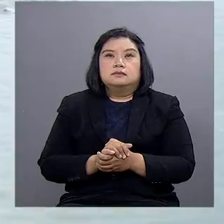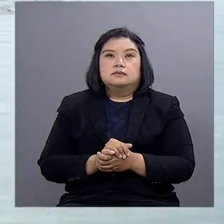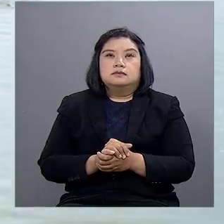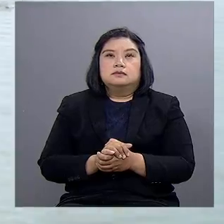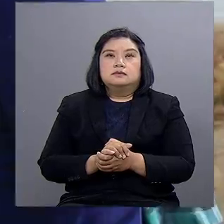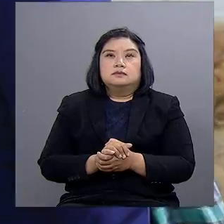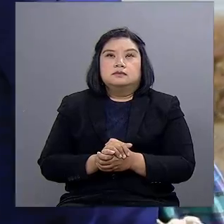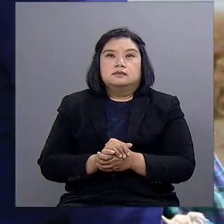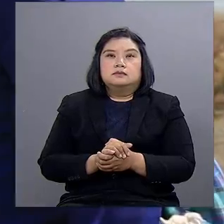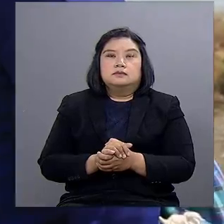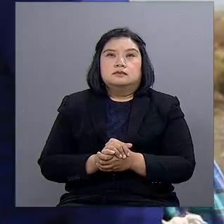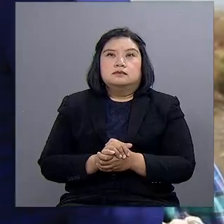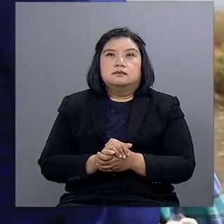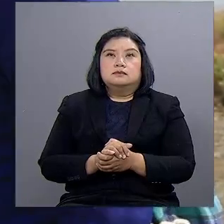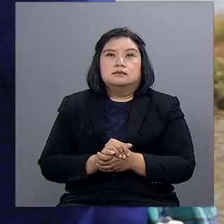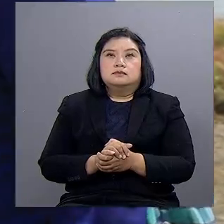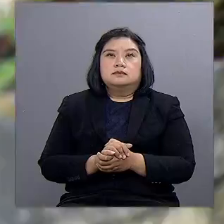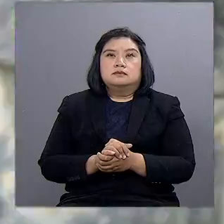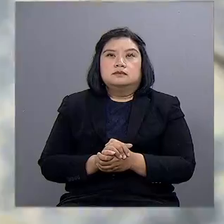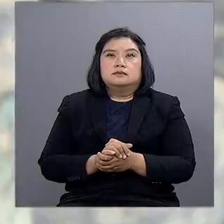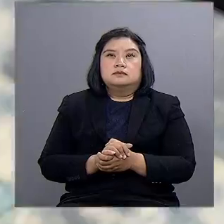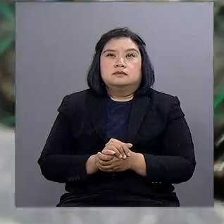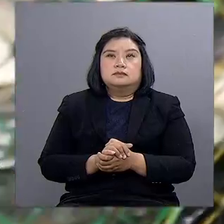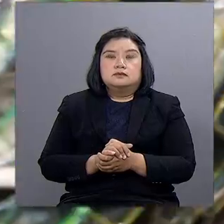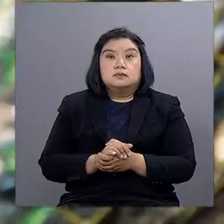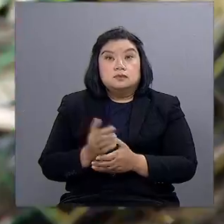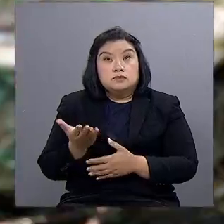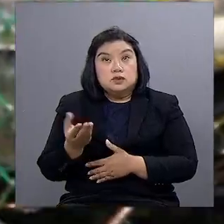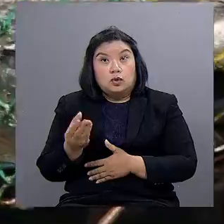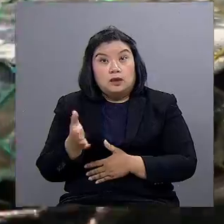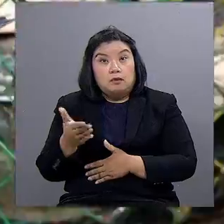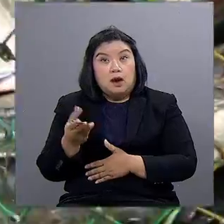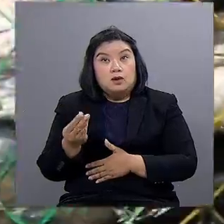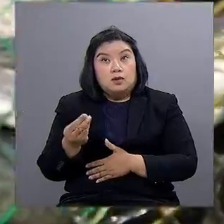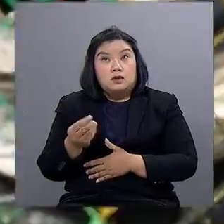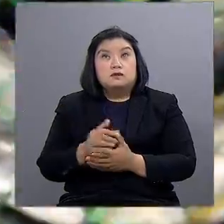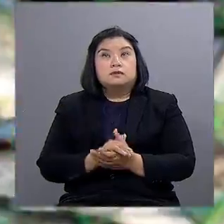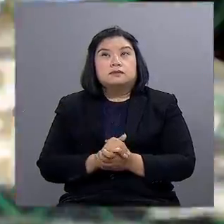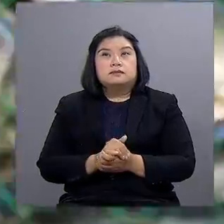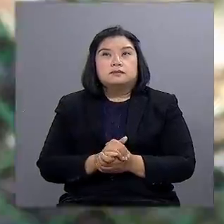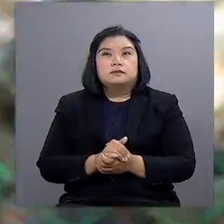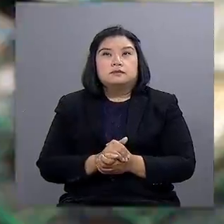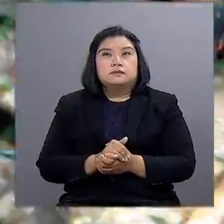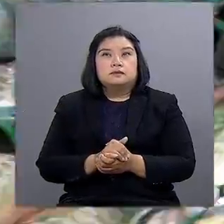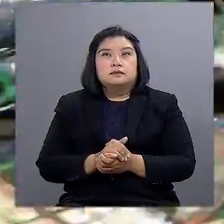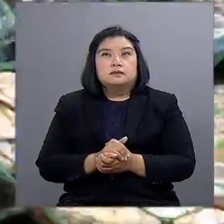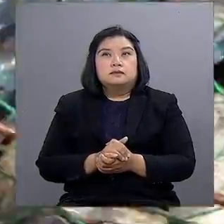ทำมาตั้งกี่ตัวได้หน่อยโอ้โหน้อยนะปลาไปนี่นะทุกปีเยอะไปนี่น้